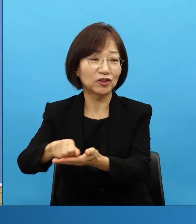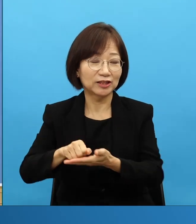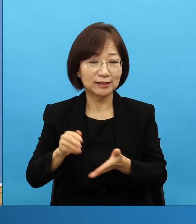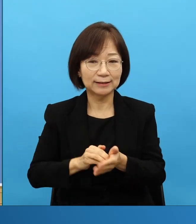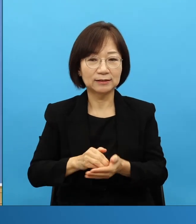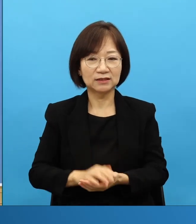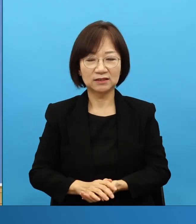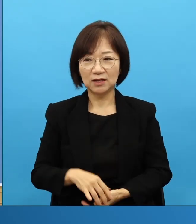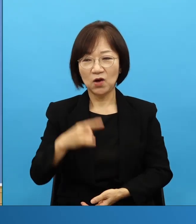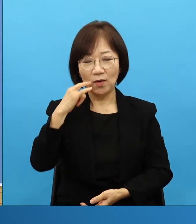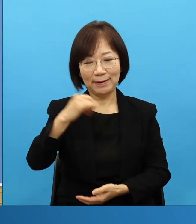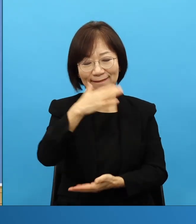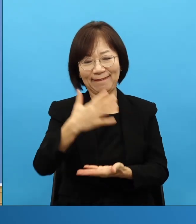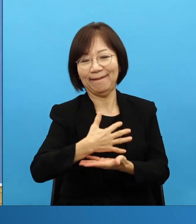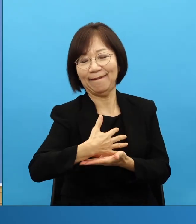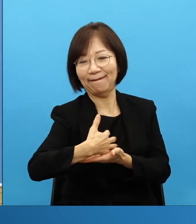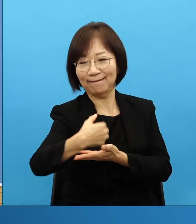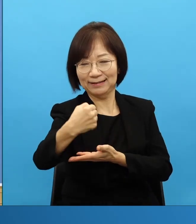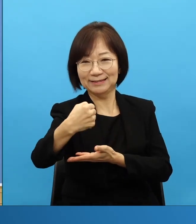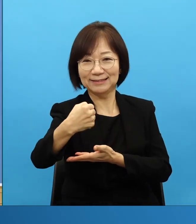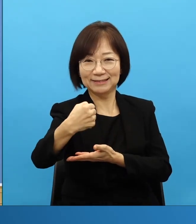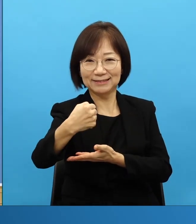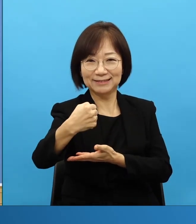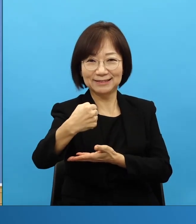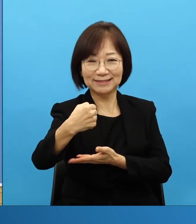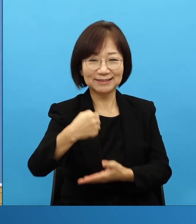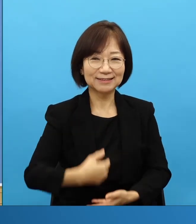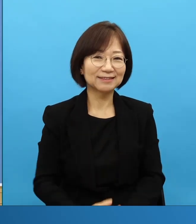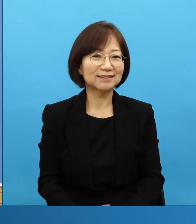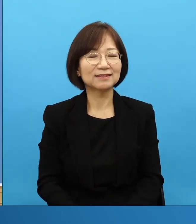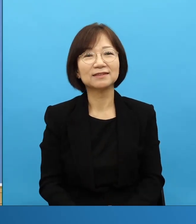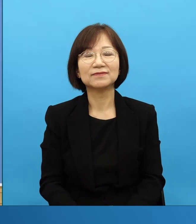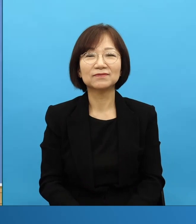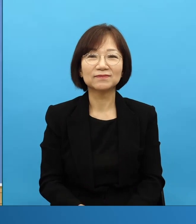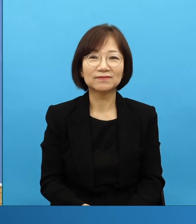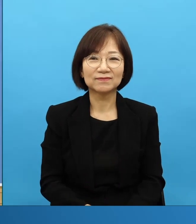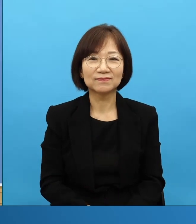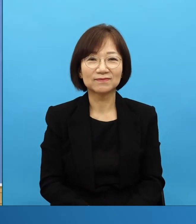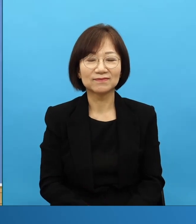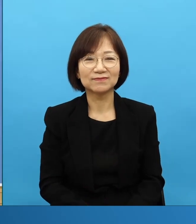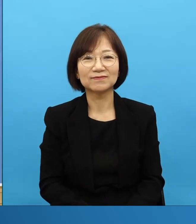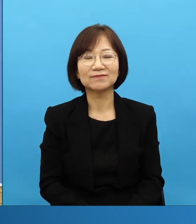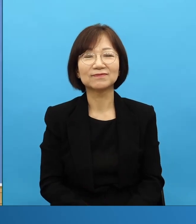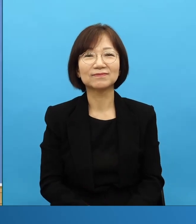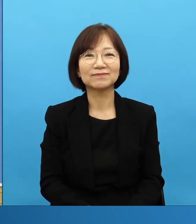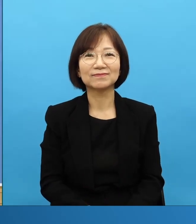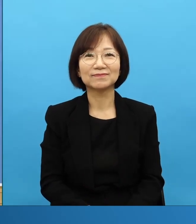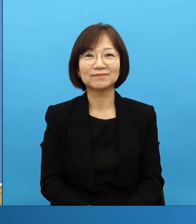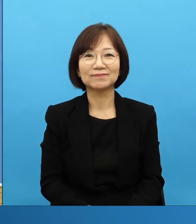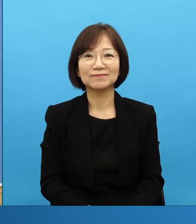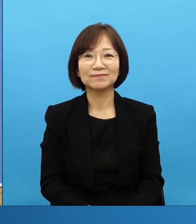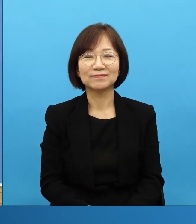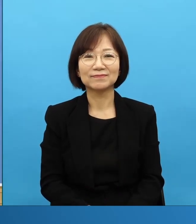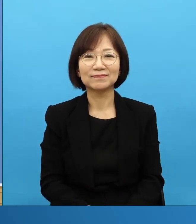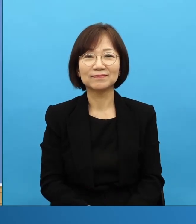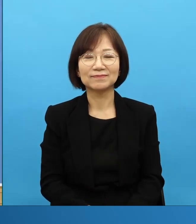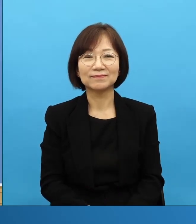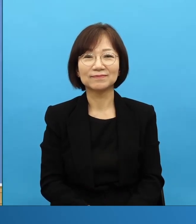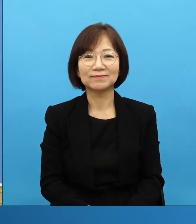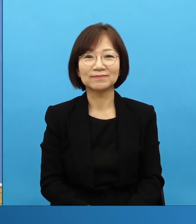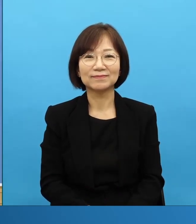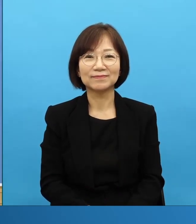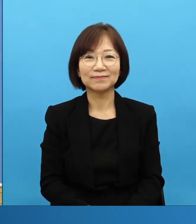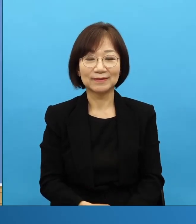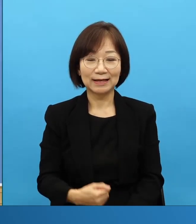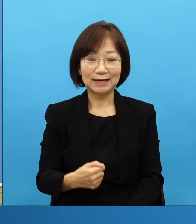전부 싹 뺏어가더라고요. And I told her I had picked it up on the ground, and she took it all away from me. 그 우리 어머니는 모를 겁니다. 내가 그거 주었을 때